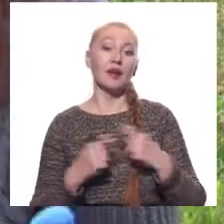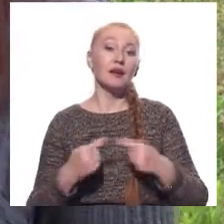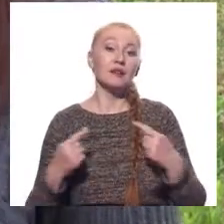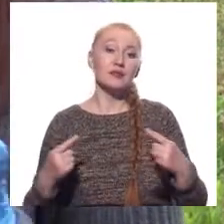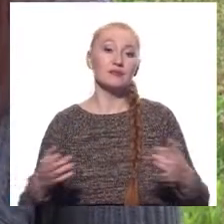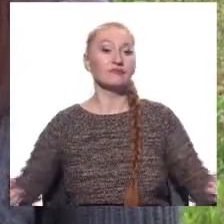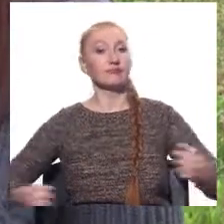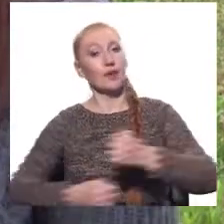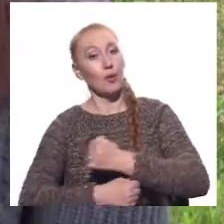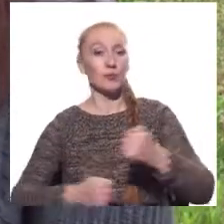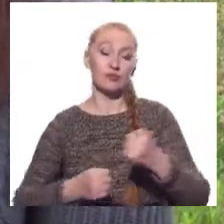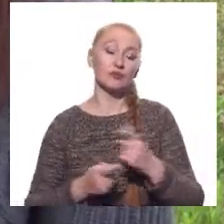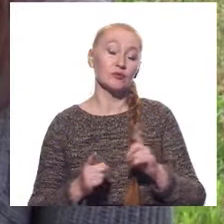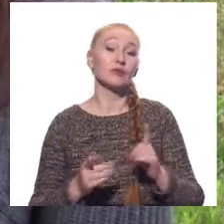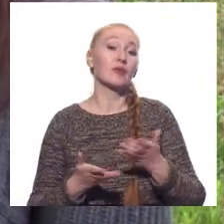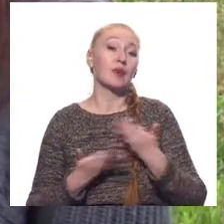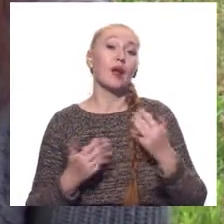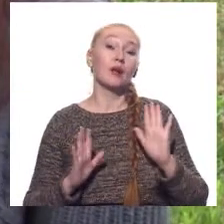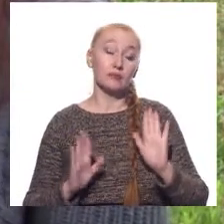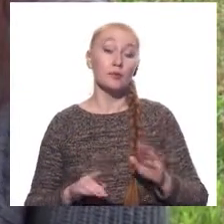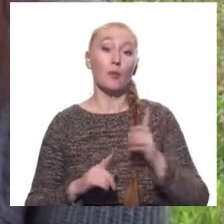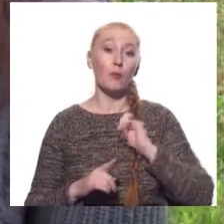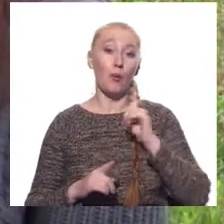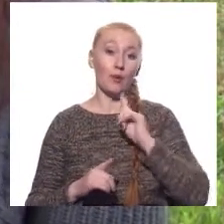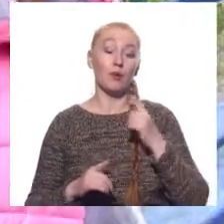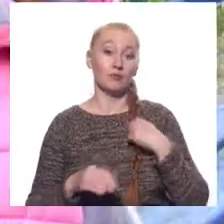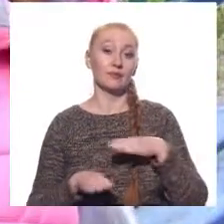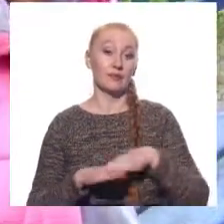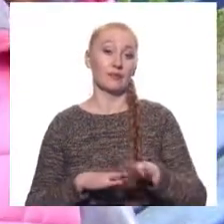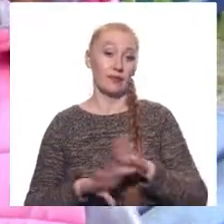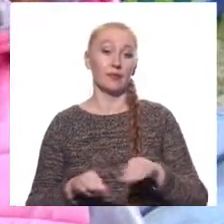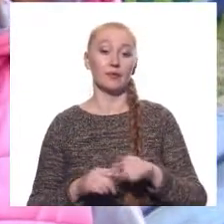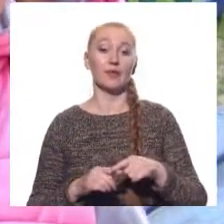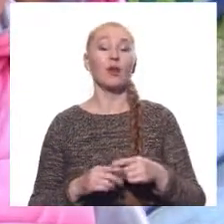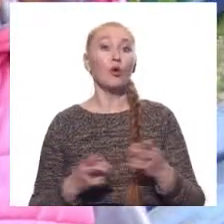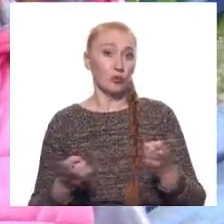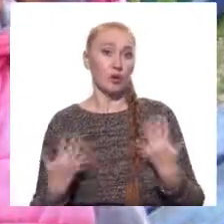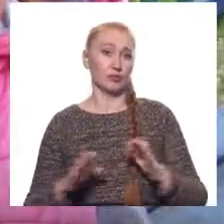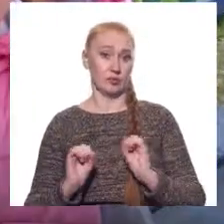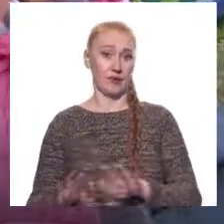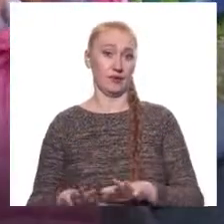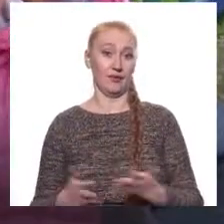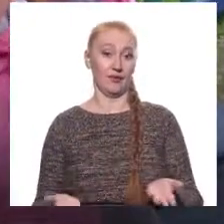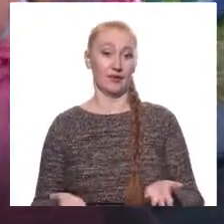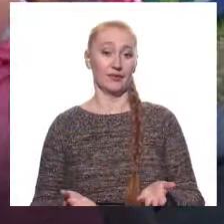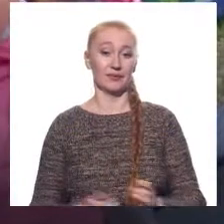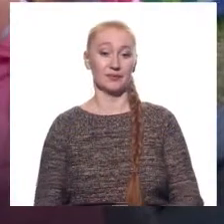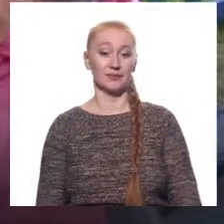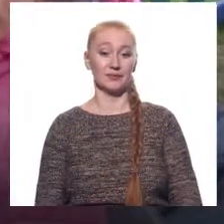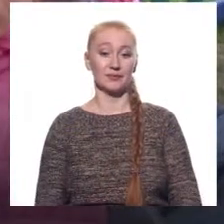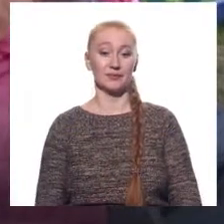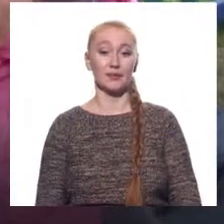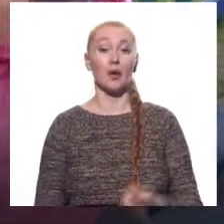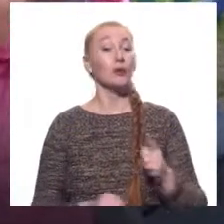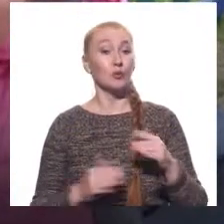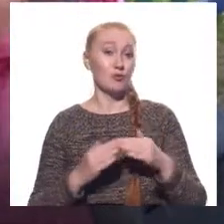там обіймів чи ще чогось. Але ми поки що справляємося. Пора вже віддавати. Тому що вже час віддавати.